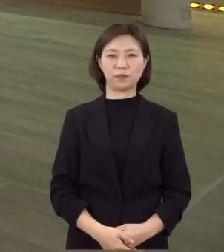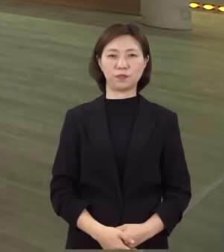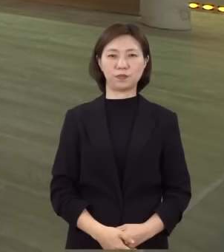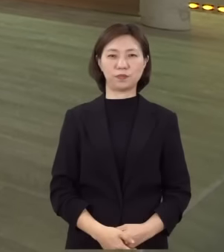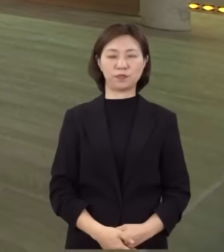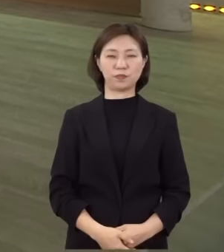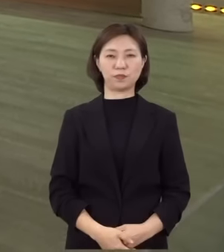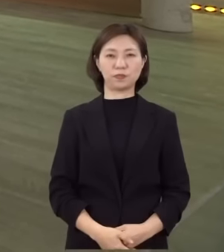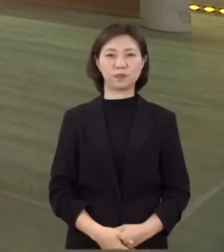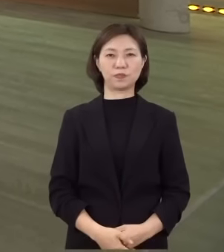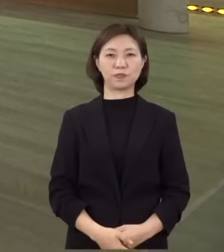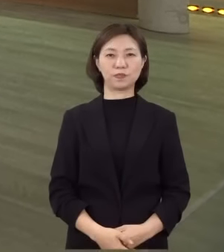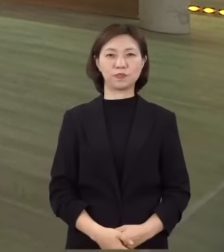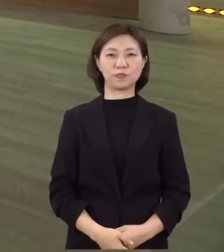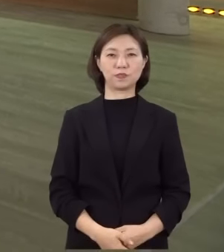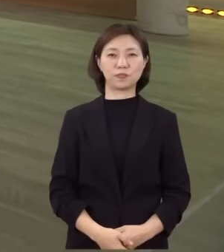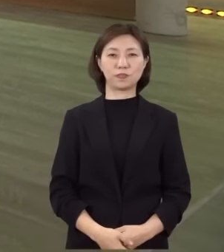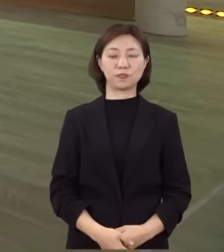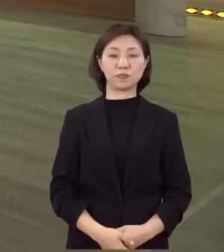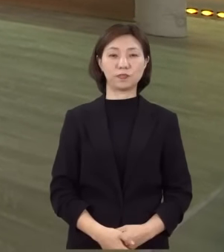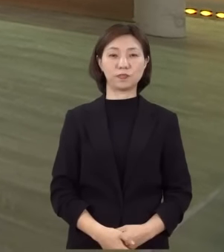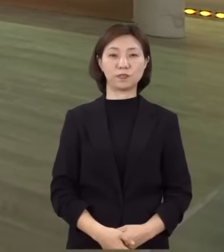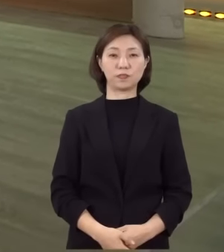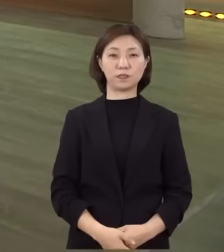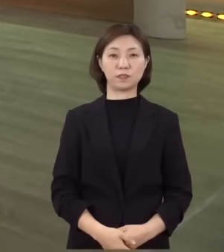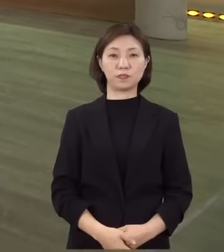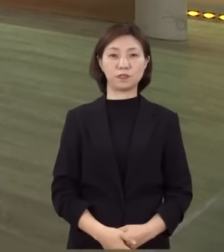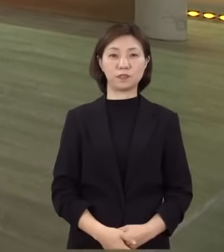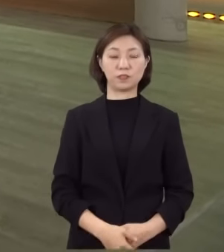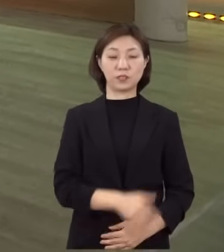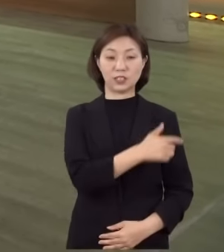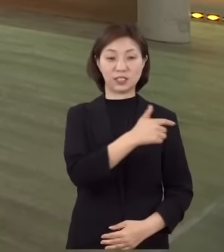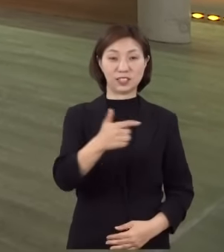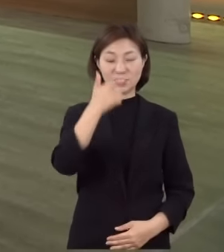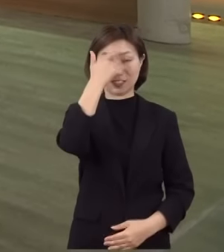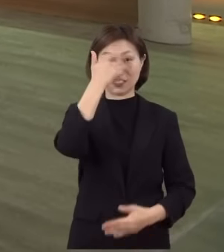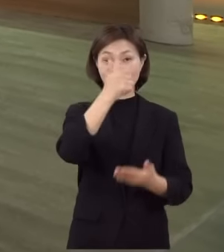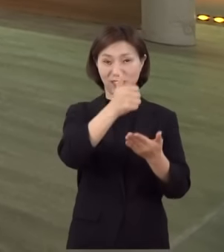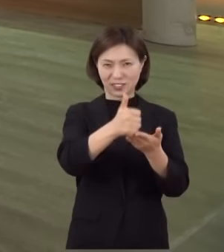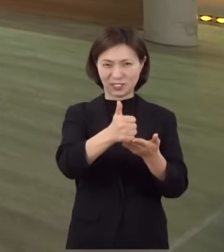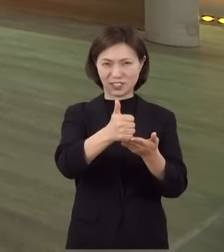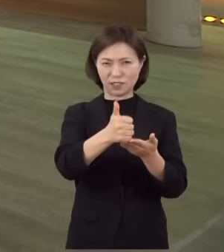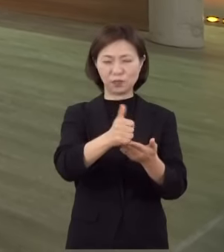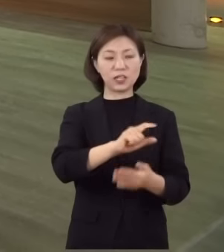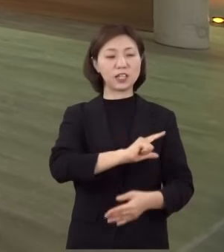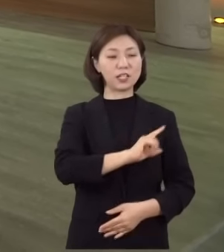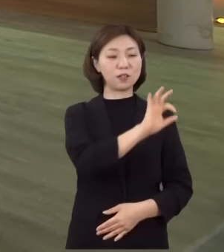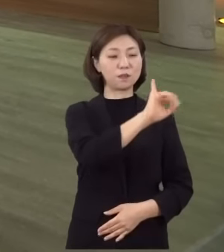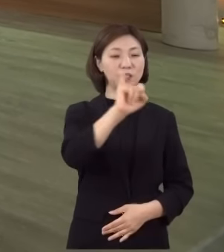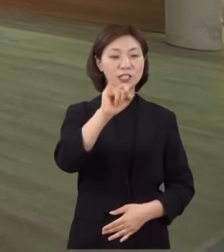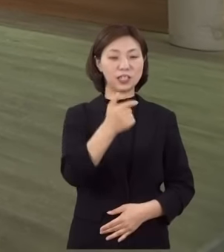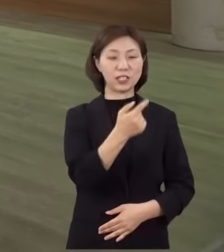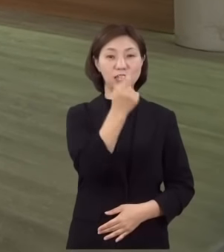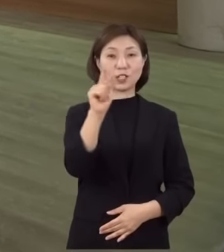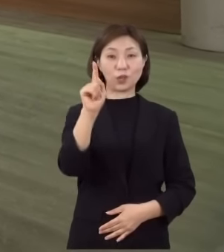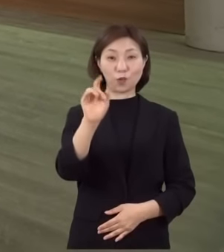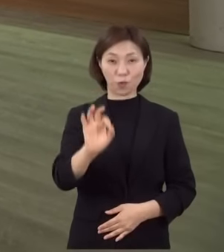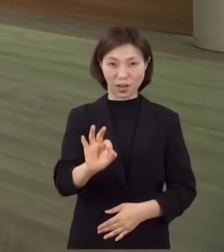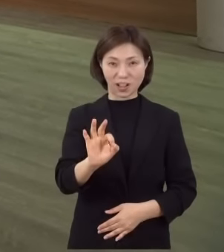바랍니다 예 여러분 지금 들려드리는 어 큰 스님의 법문은